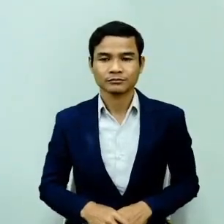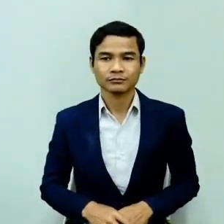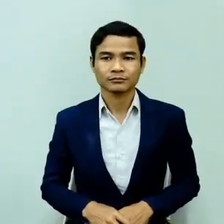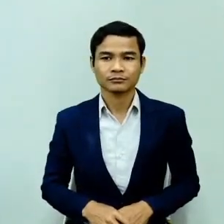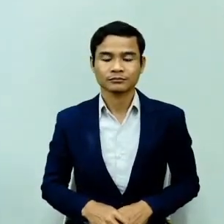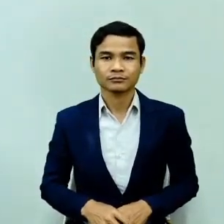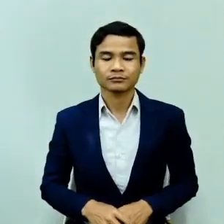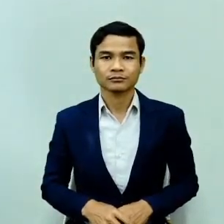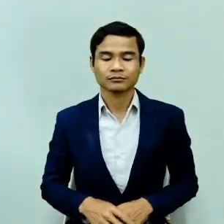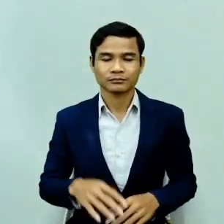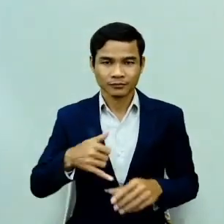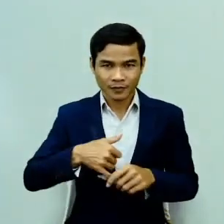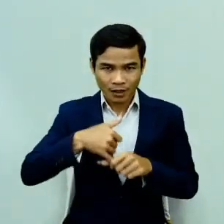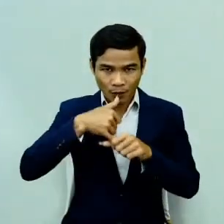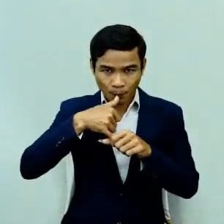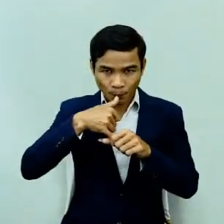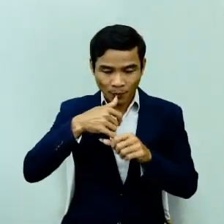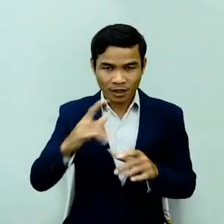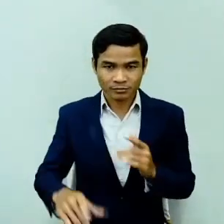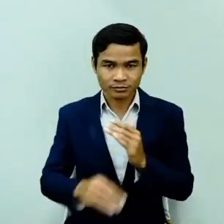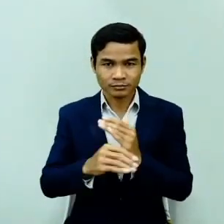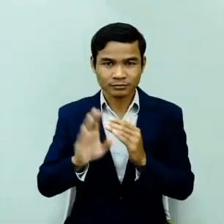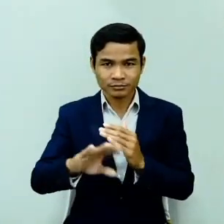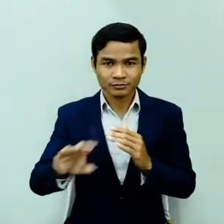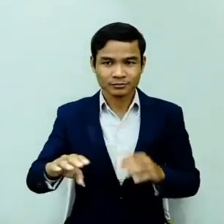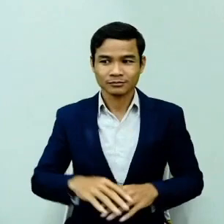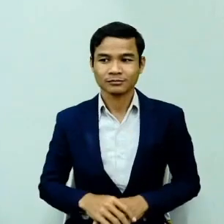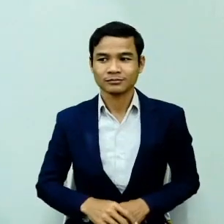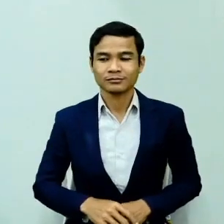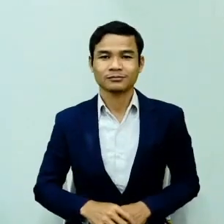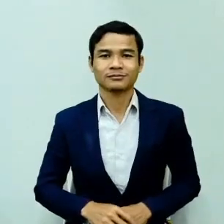Chà bông bông bớt bằng thàm tiết.